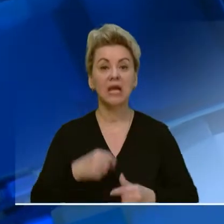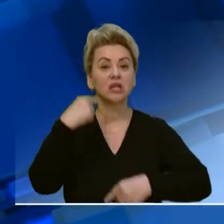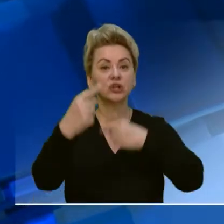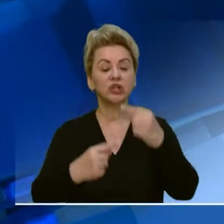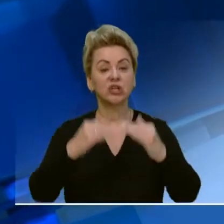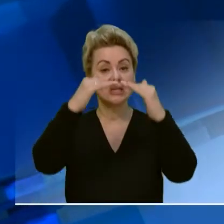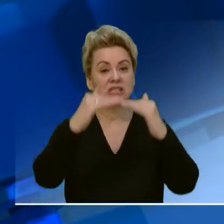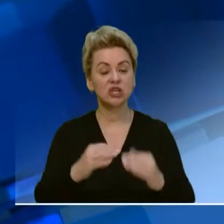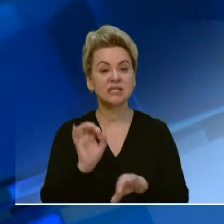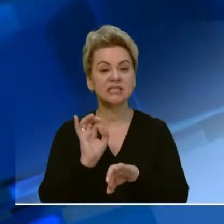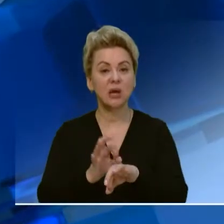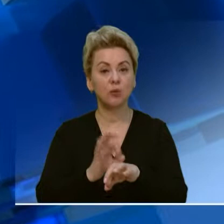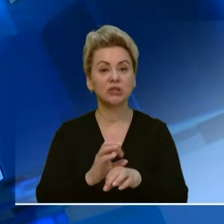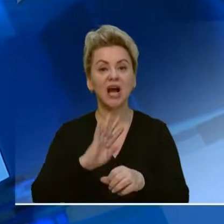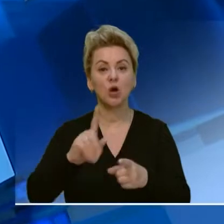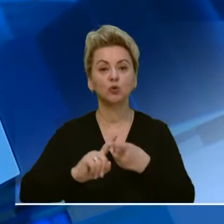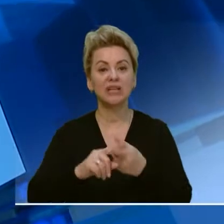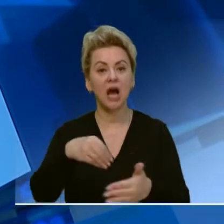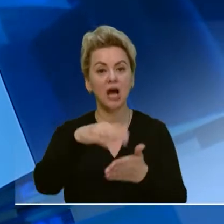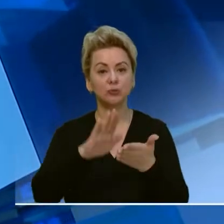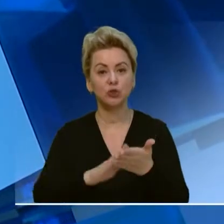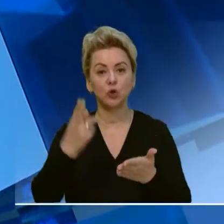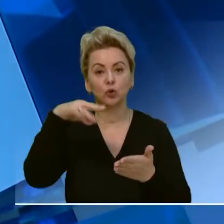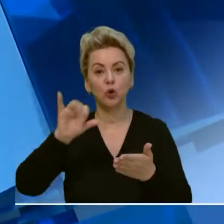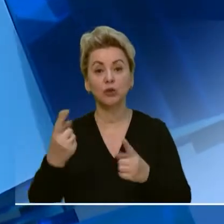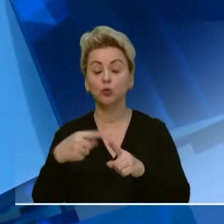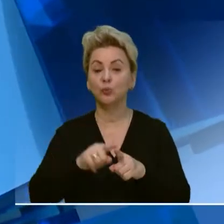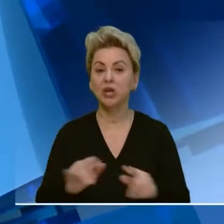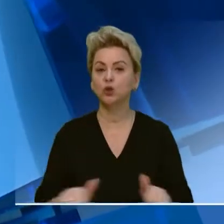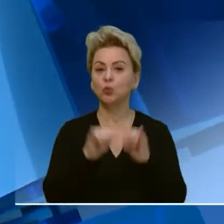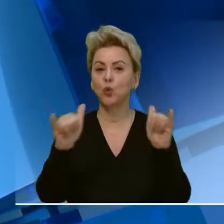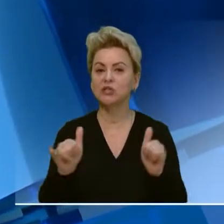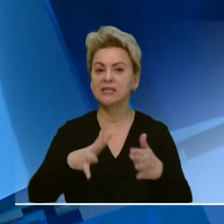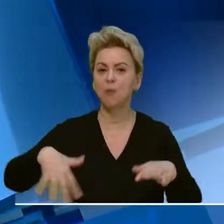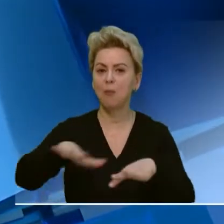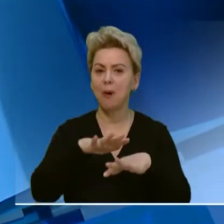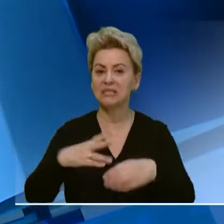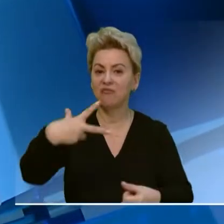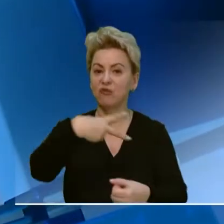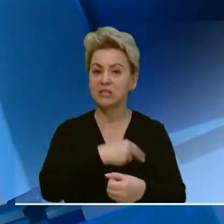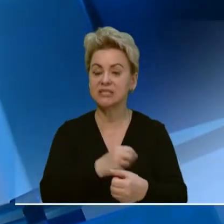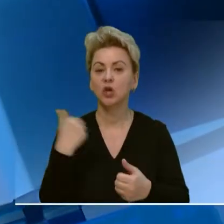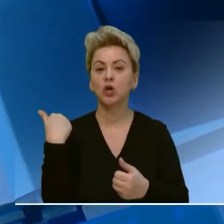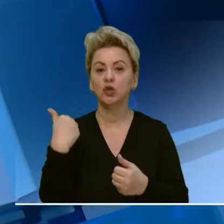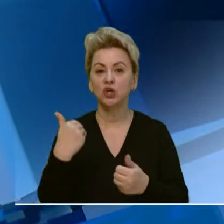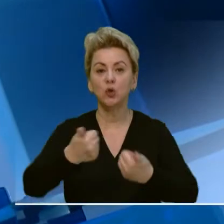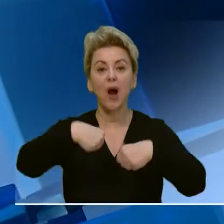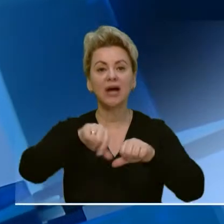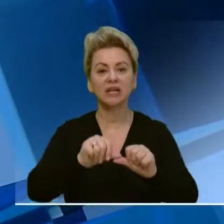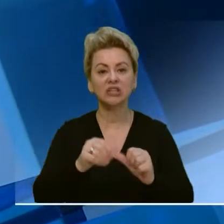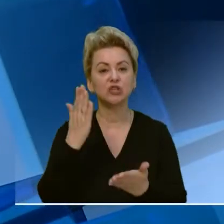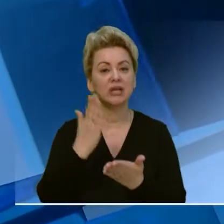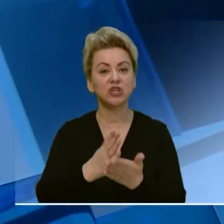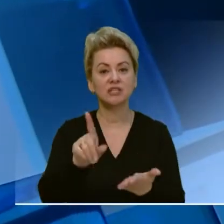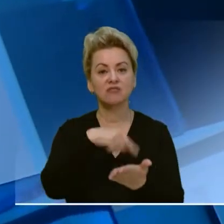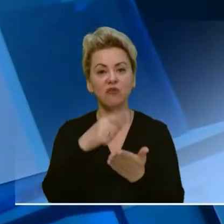Тенденция к снижению заболеваемости ковидом отмечается на Дону. При этом набирает обороты массовая вакцинация. Хотя ее организации